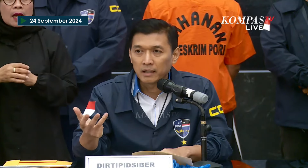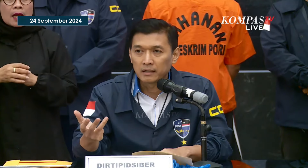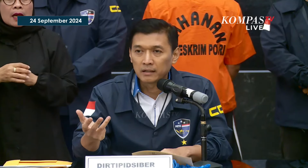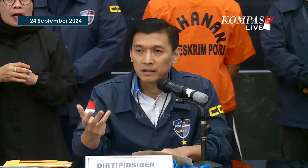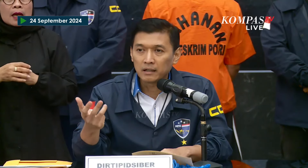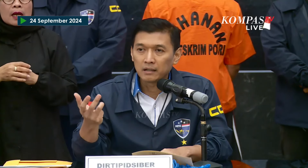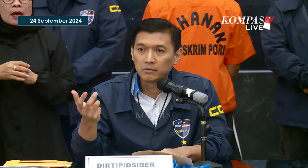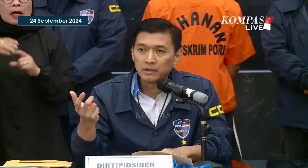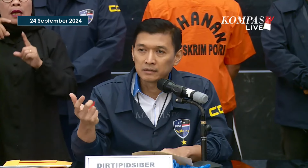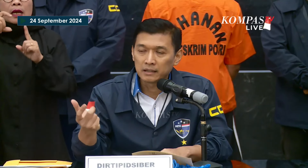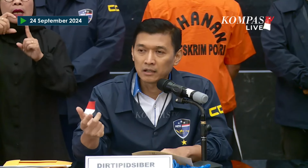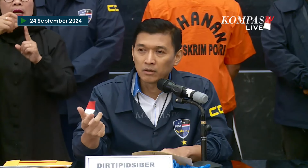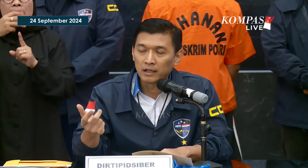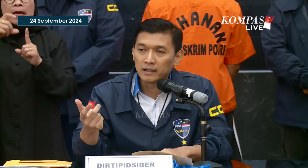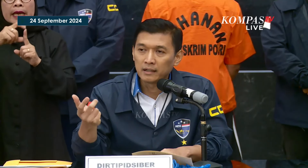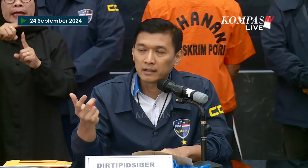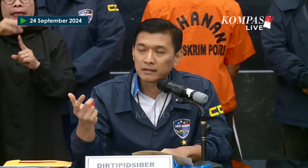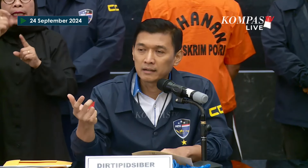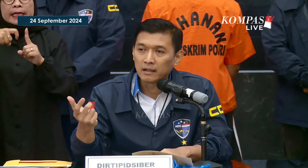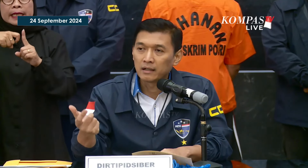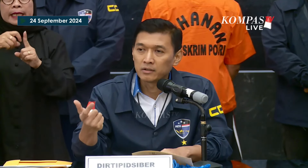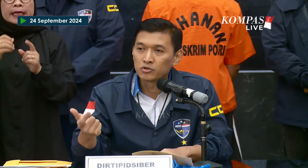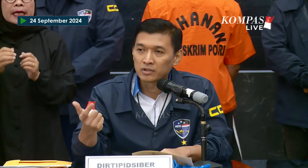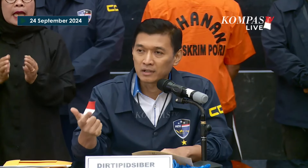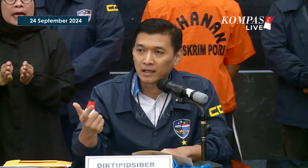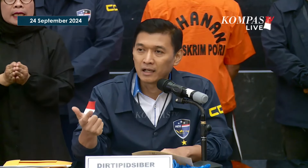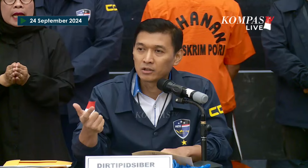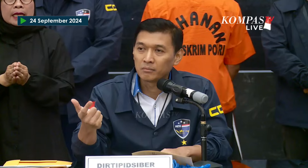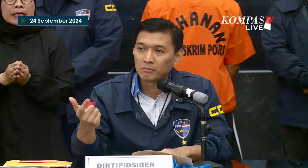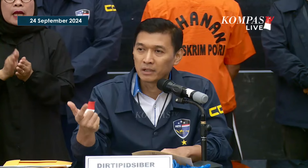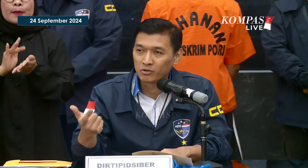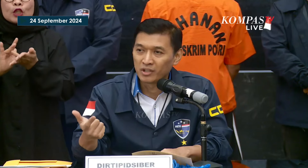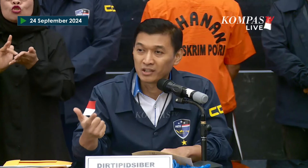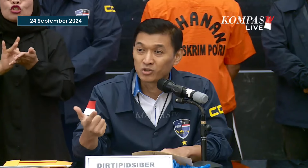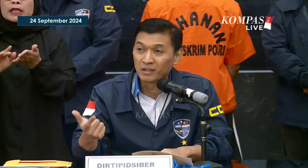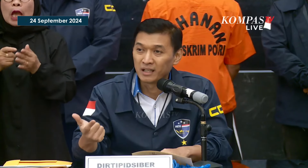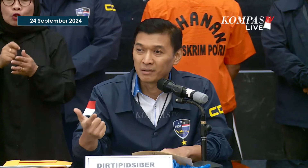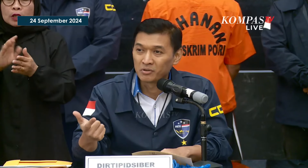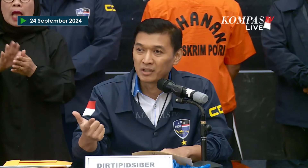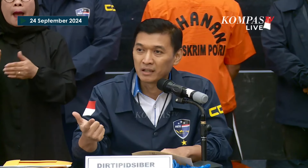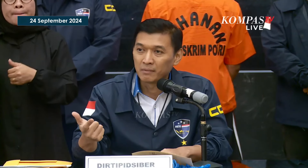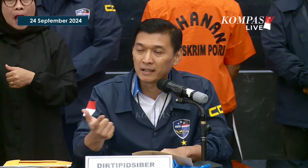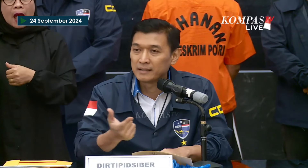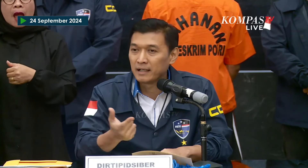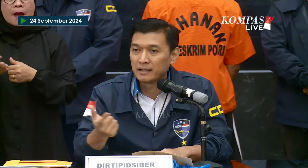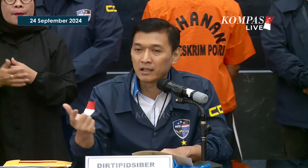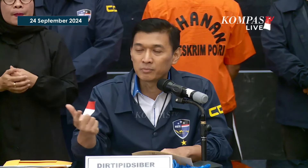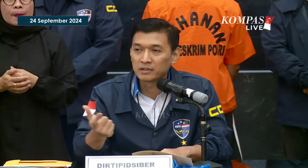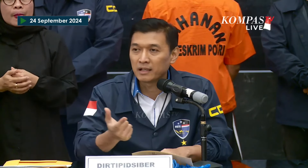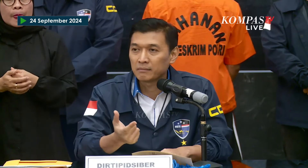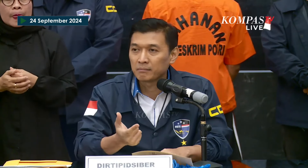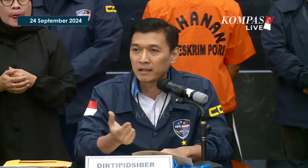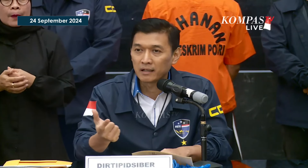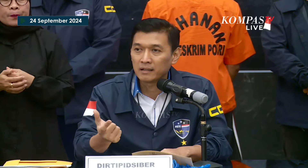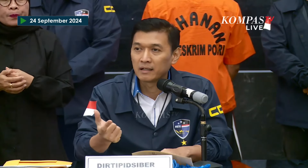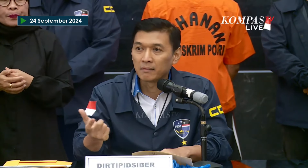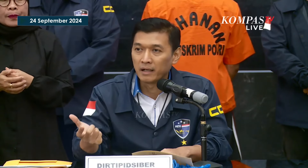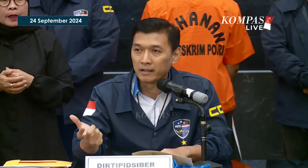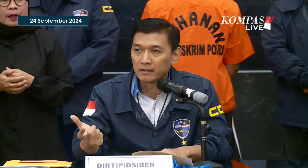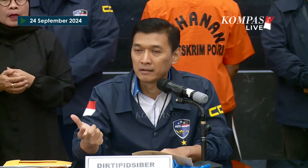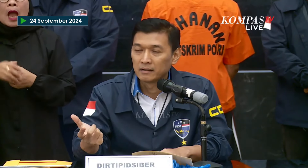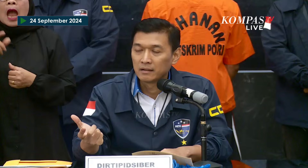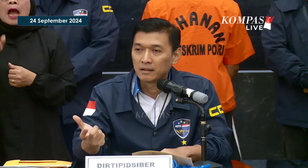equipmentnya, peralatannya, kemudian tata kelolanya, dan usernya atau manusianya, sumber daya manusianya. Maka tiga ini harus berjalan